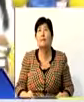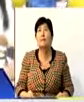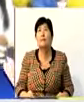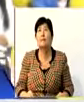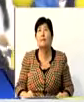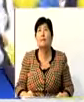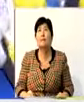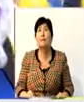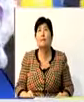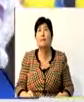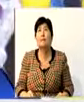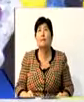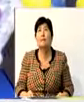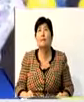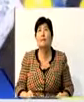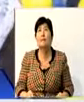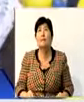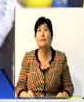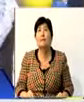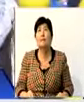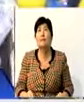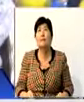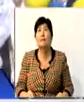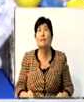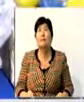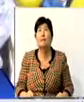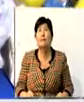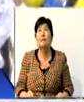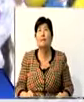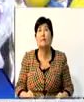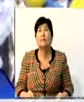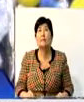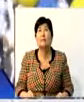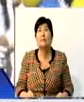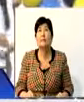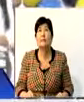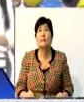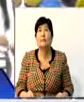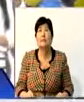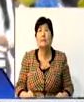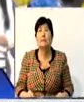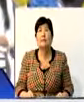мүлде, бақытты балдәурен сыйлаған бізге.